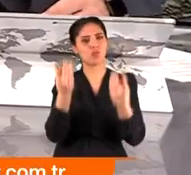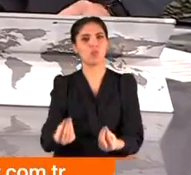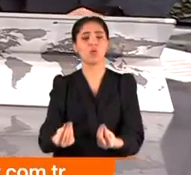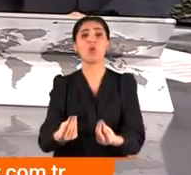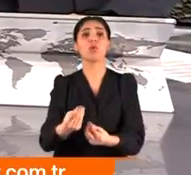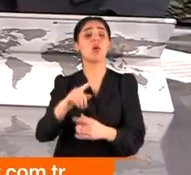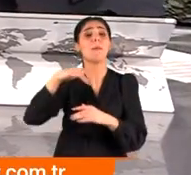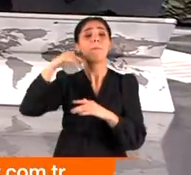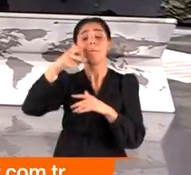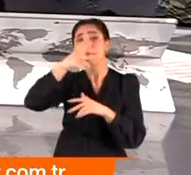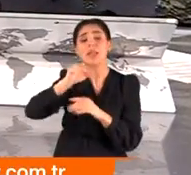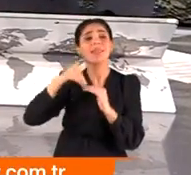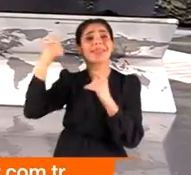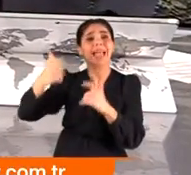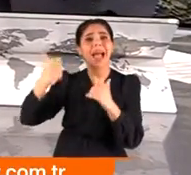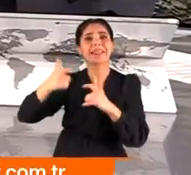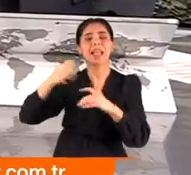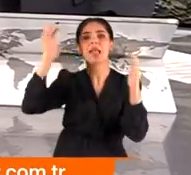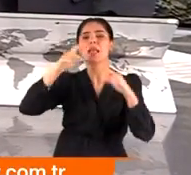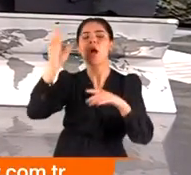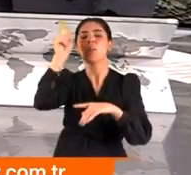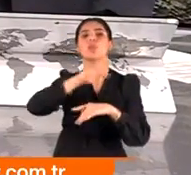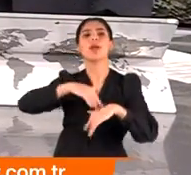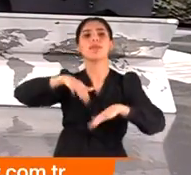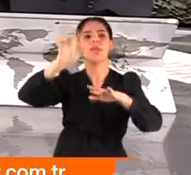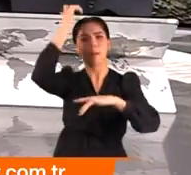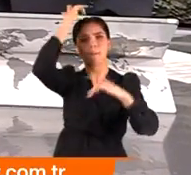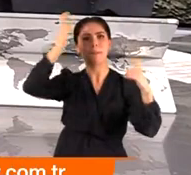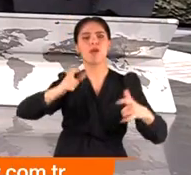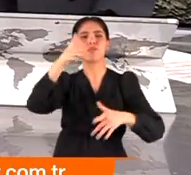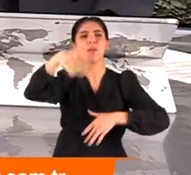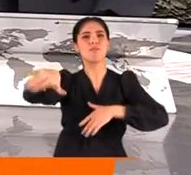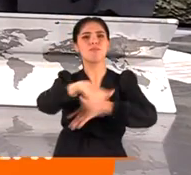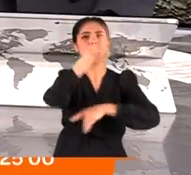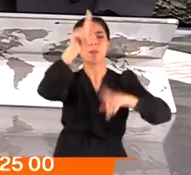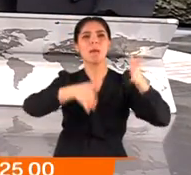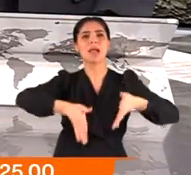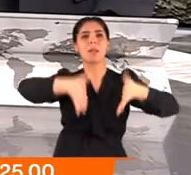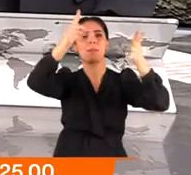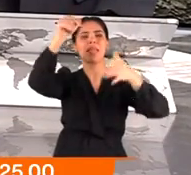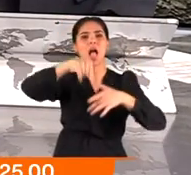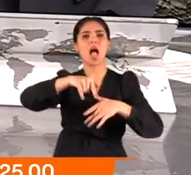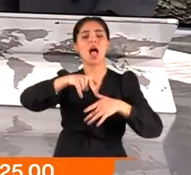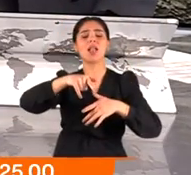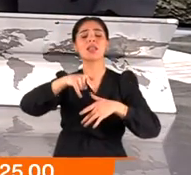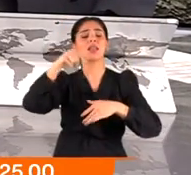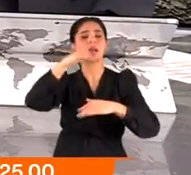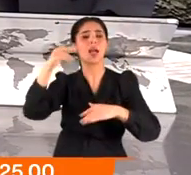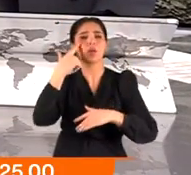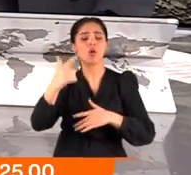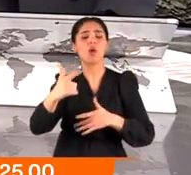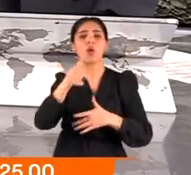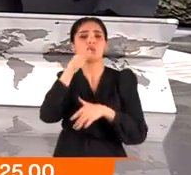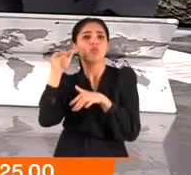Benzer bir mağduriyetin haberiyle devam edelim ama bu kez yağmur değil neden? Bağcılar'da bir mahallede bazı binaların bodrum katına su sızıyor.